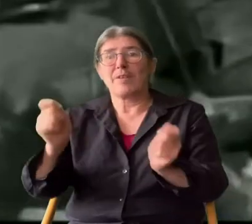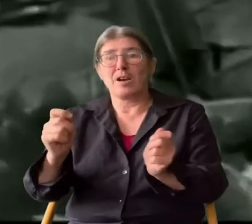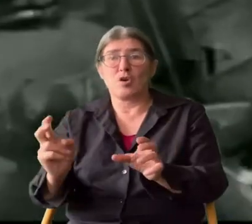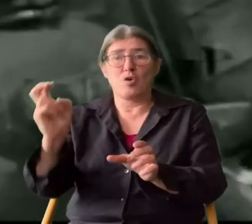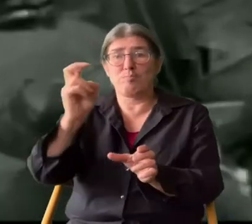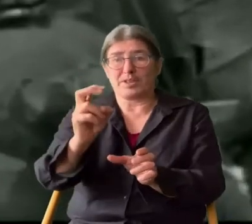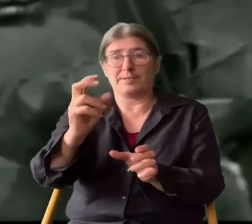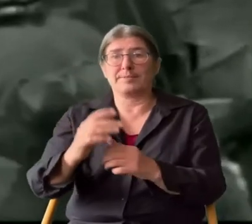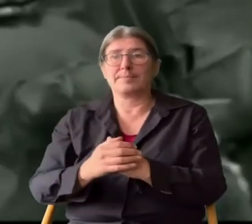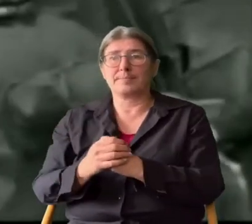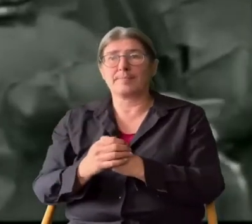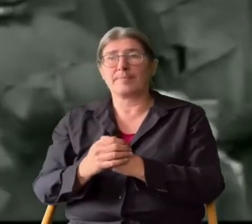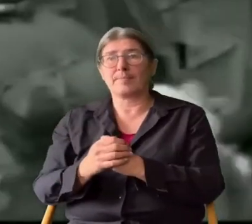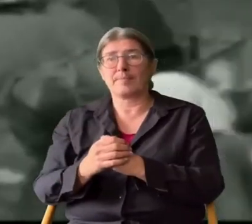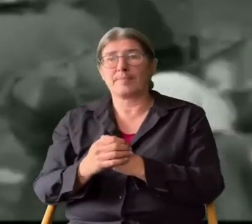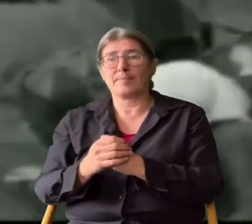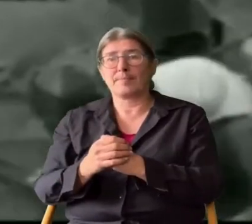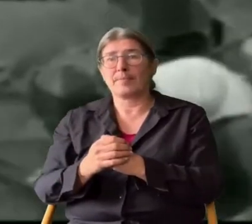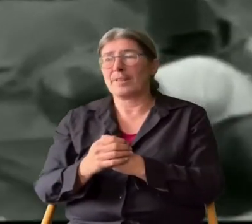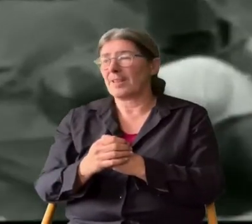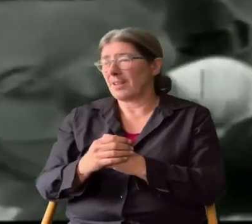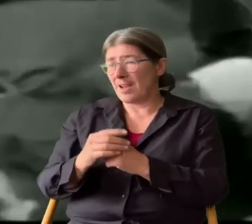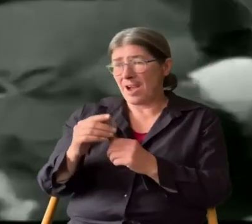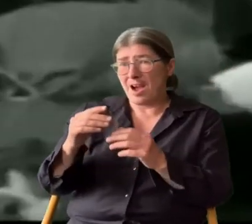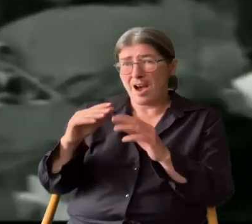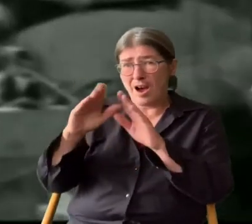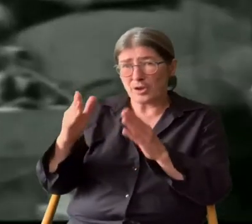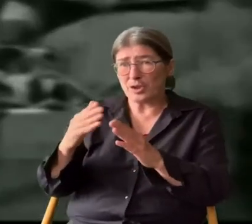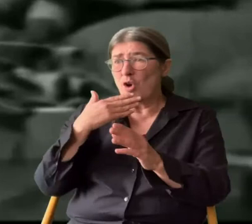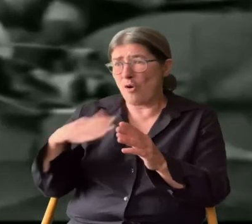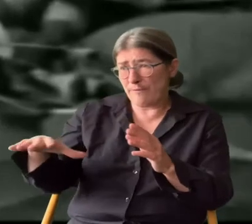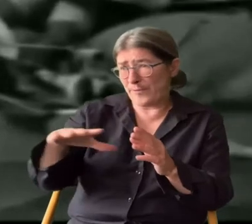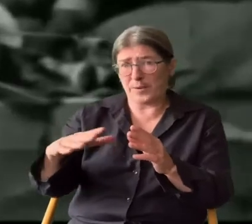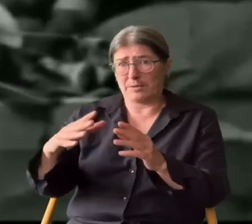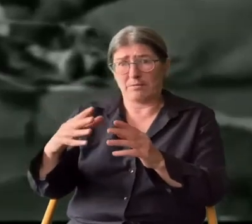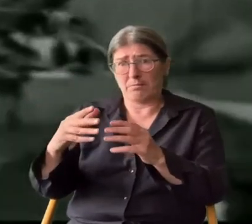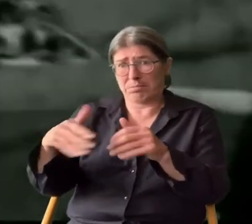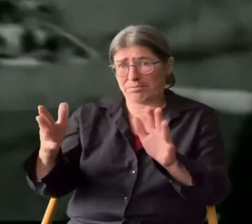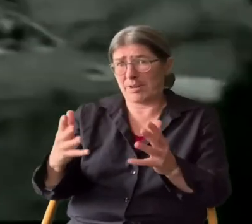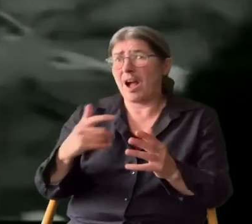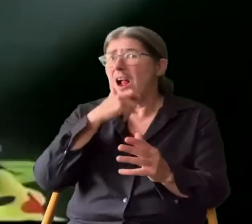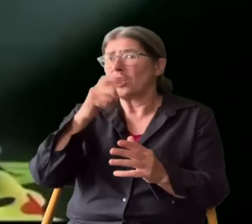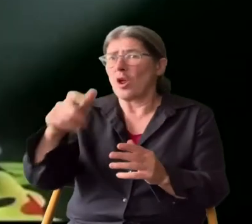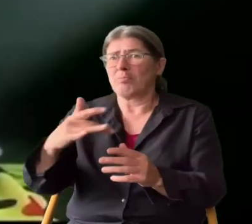den Wagen. Der Verlust von Haus und Hof trifft die Alten besonders.